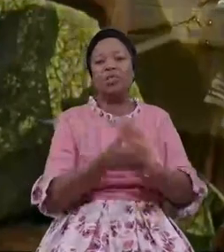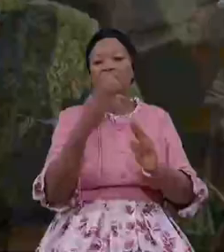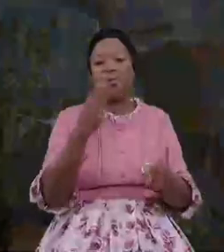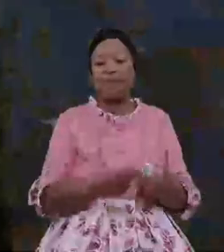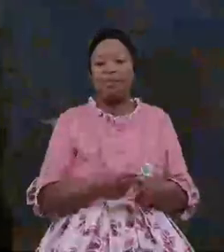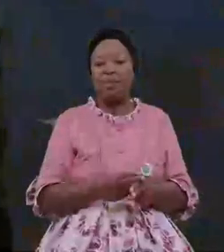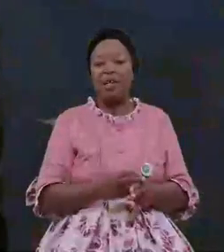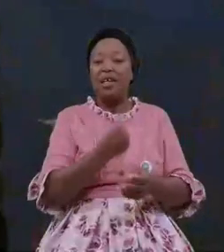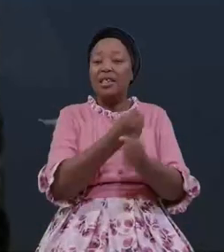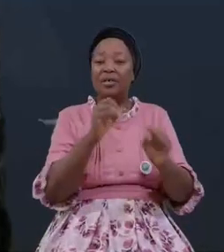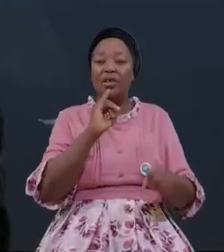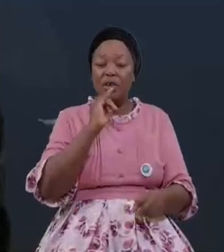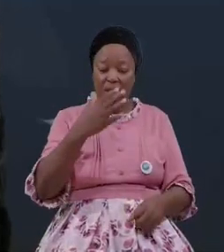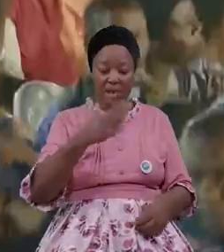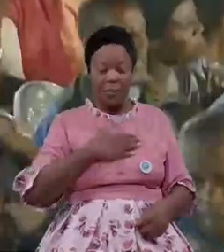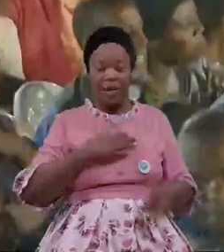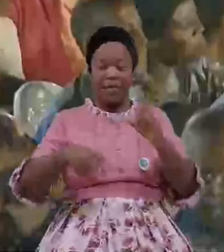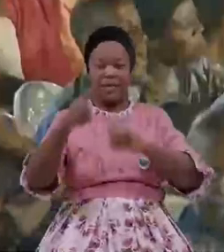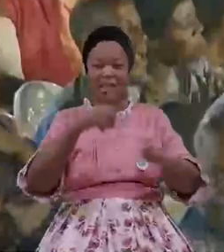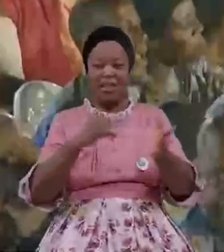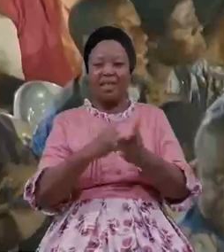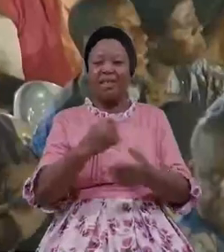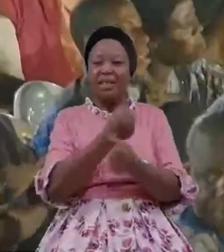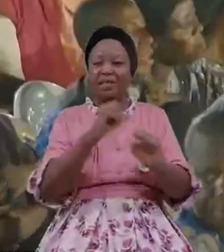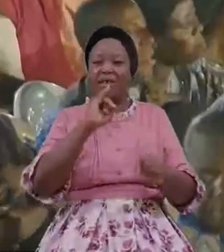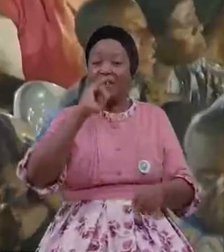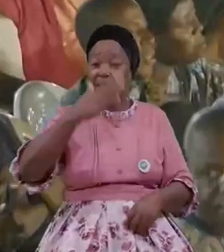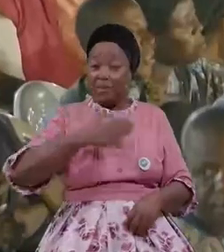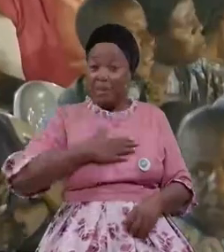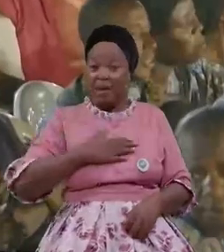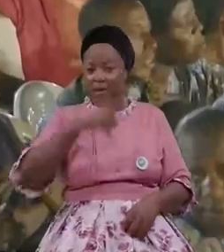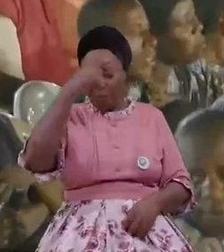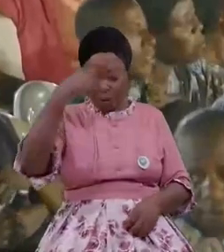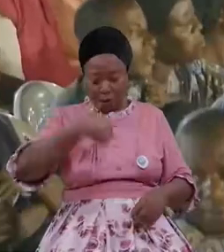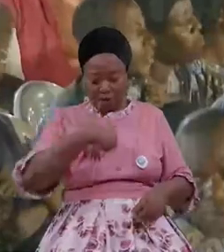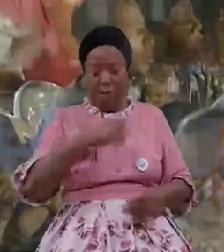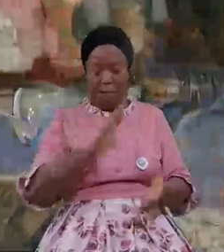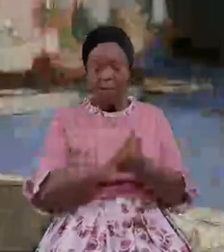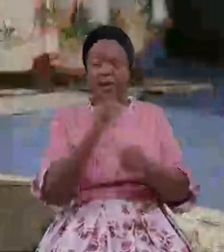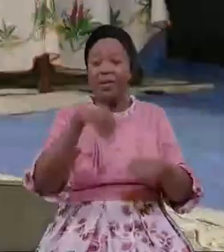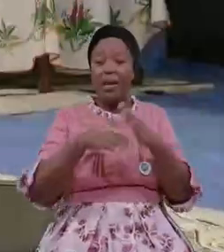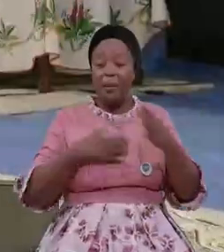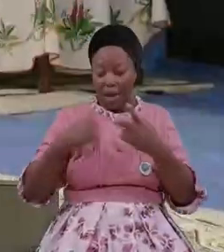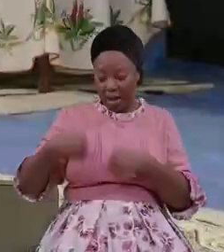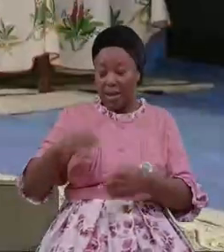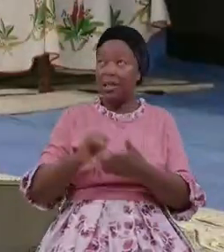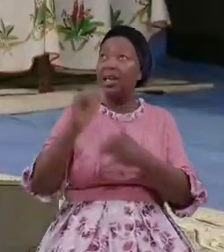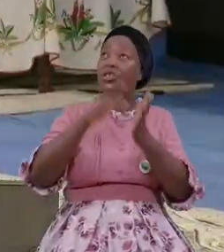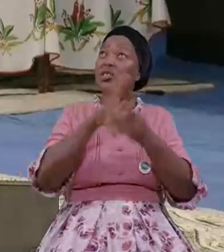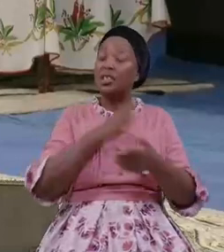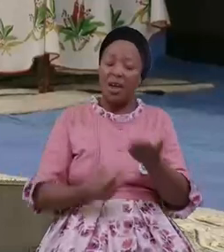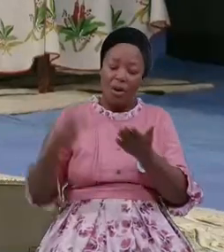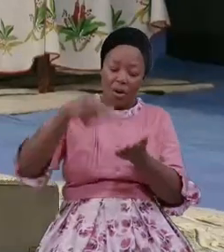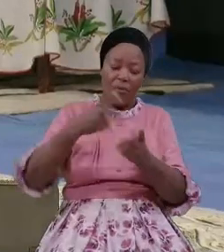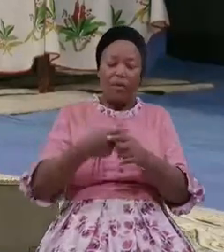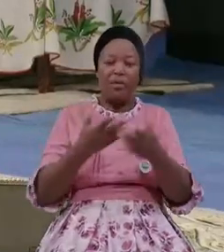accordé le salut est pour moi parce que je le crois dans mon cœur qu'il est ressuscité des morts il est devenu le Seigneur